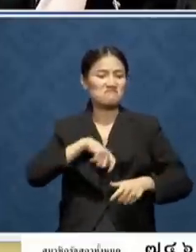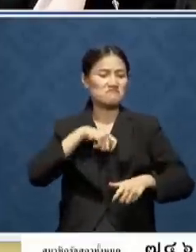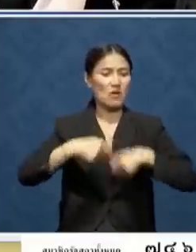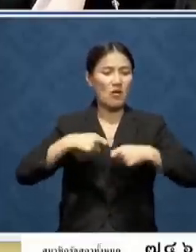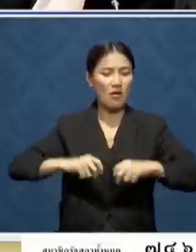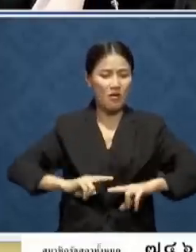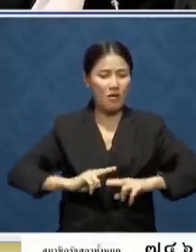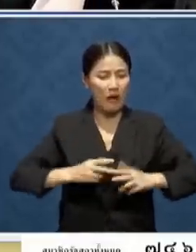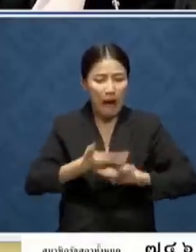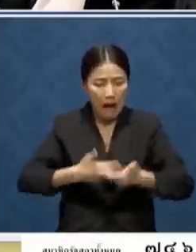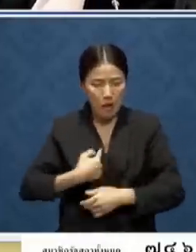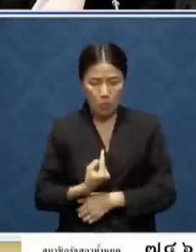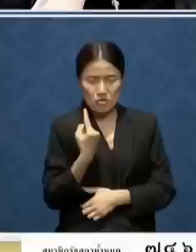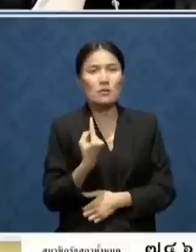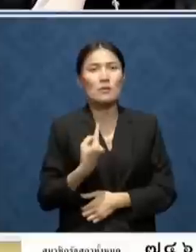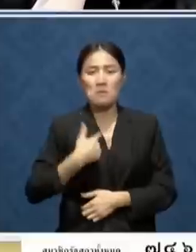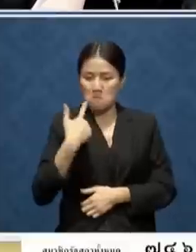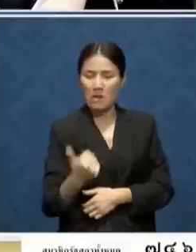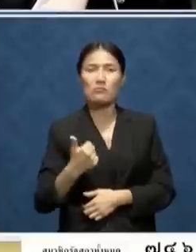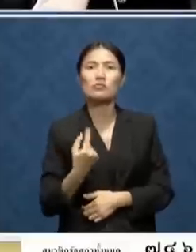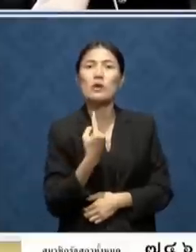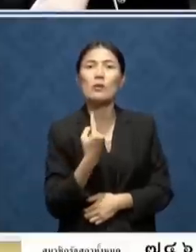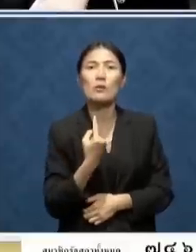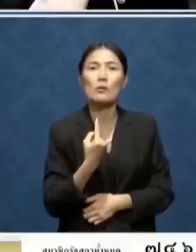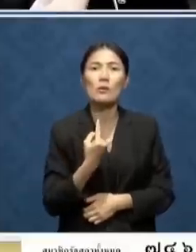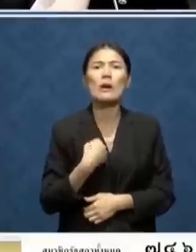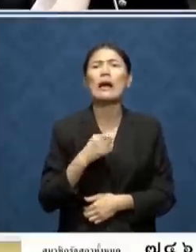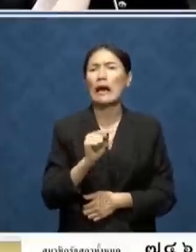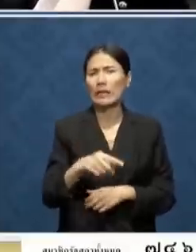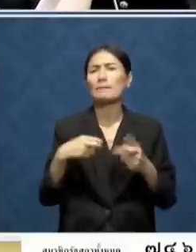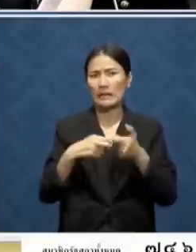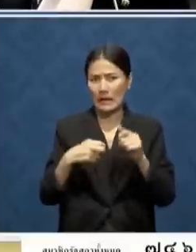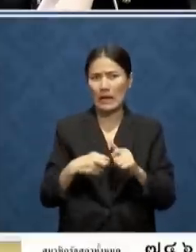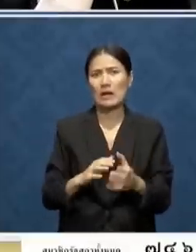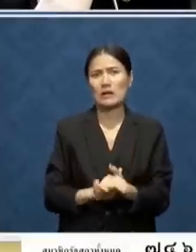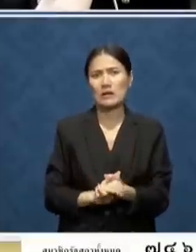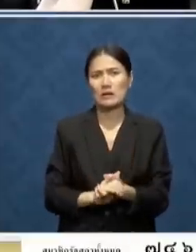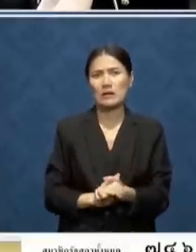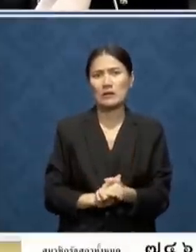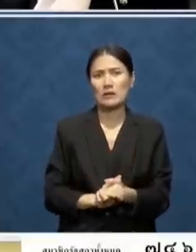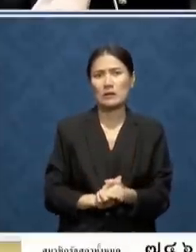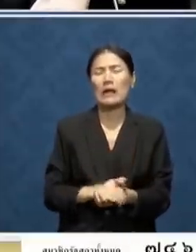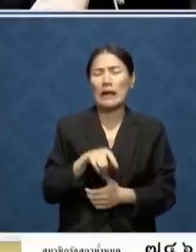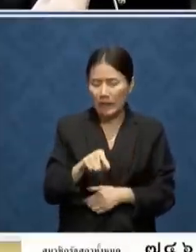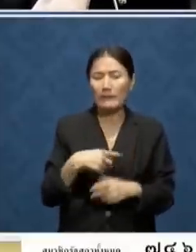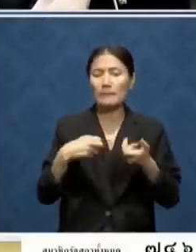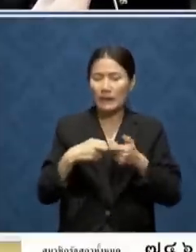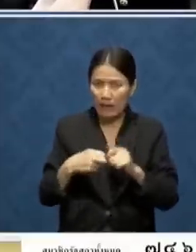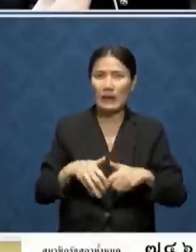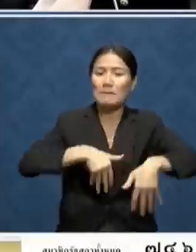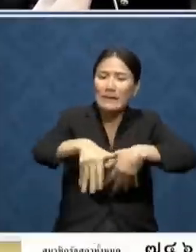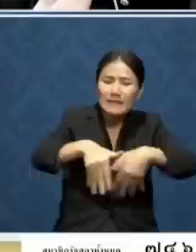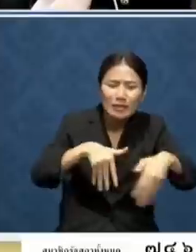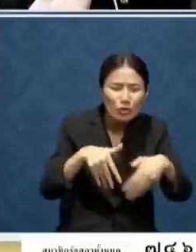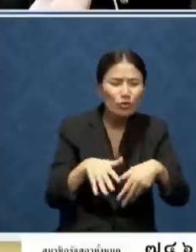คะการที่มีกลุ่มทุนที่สามารถที่จะมีอำนาจเหนือตลาดแล้วก็ผูกขาดเศรษฐกิจได้เนี่ยมันเป็นการกดทับศักยภาพของผู้บกการ